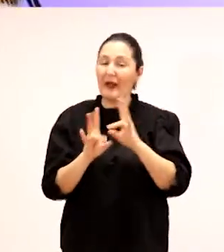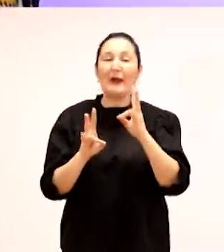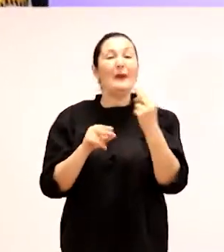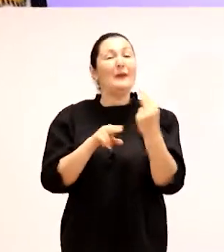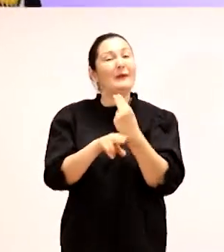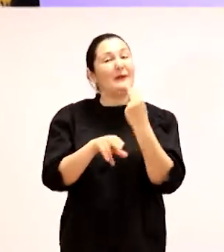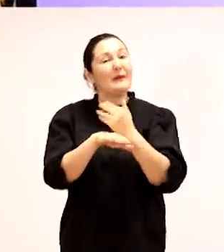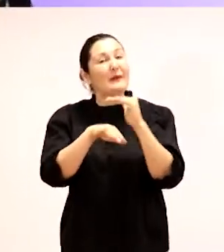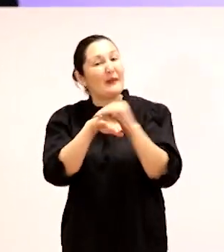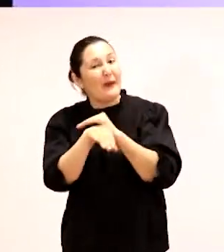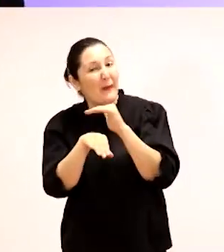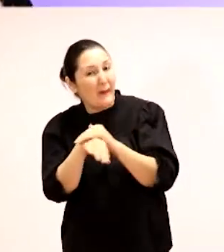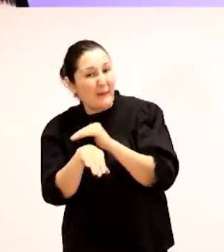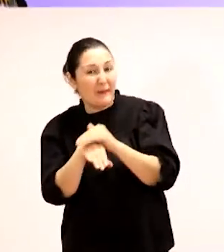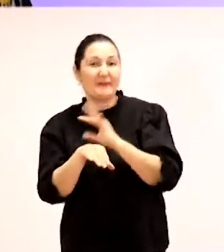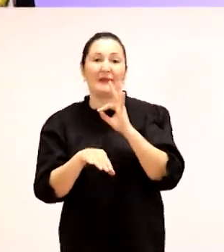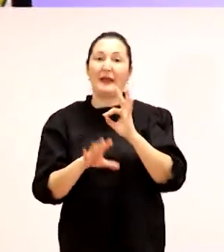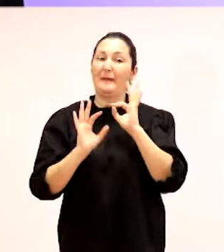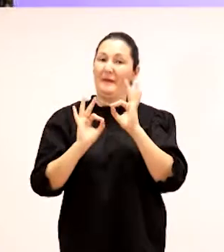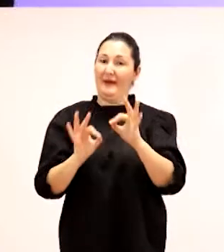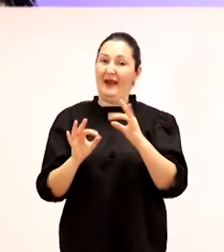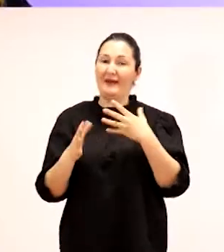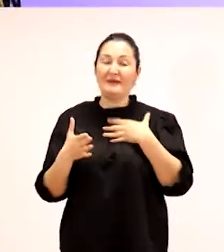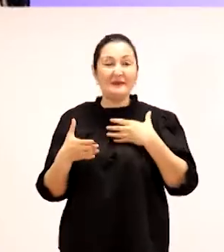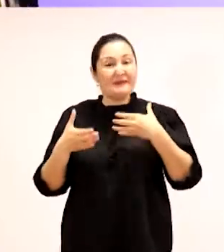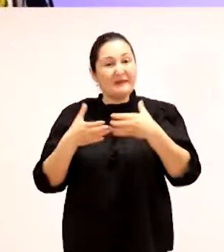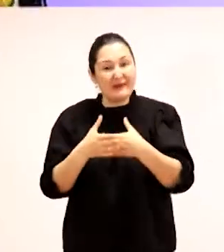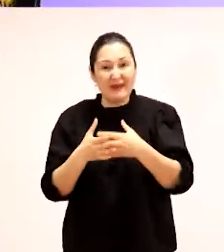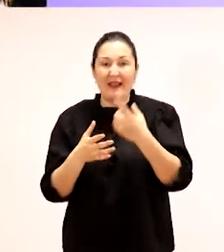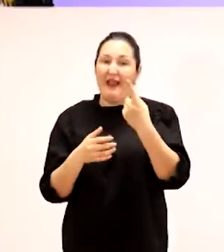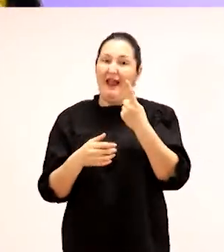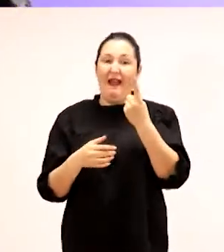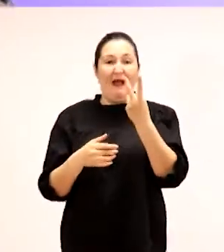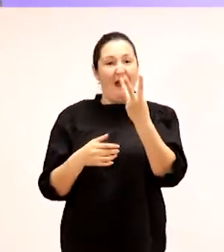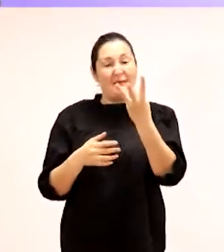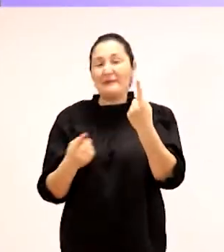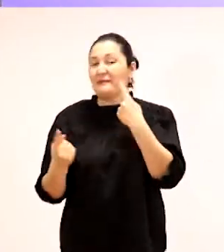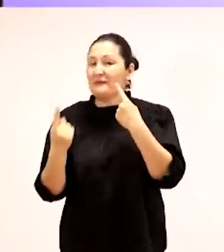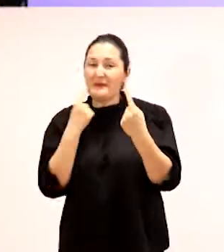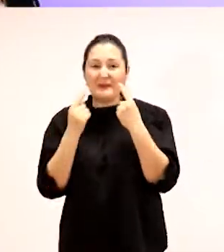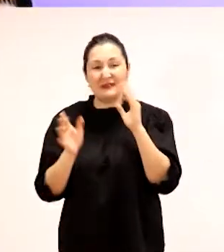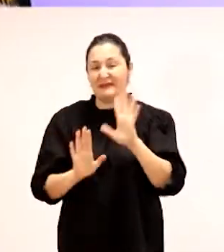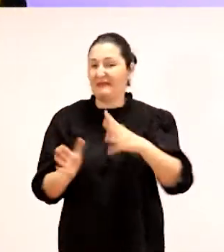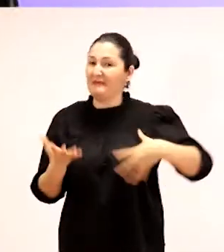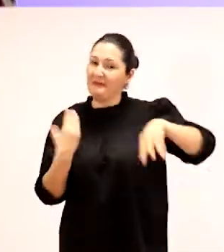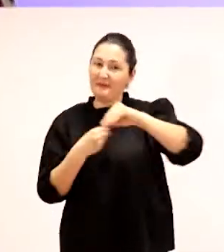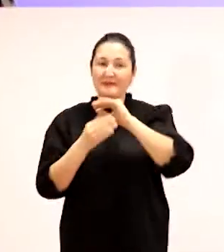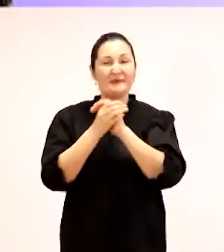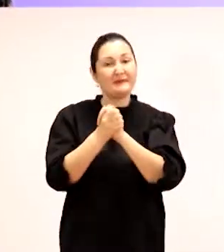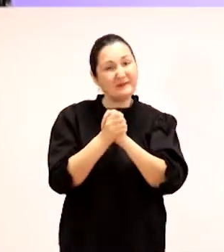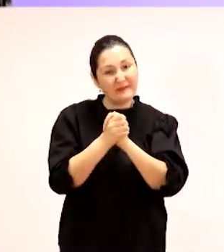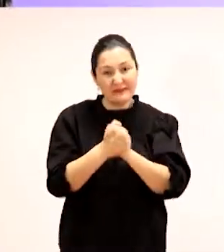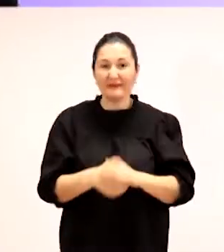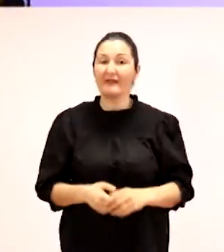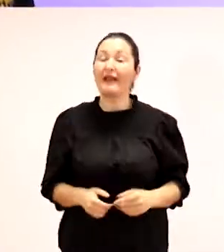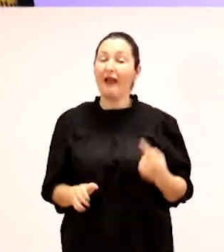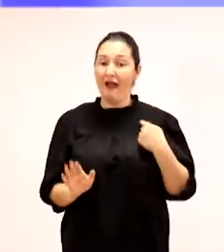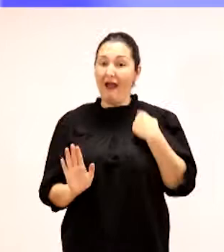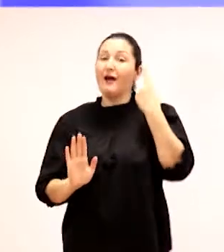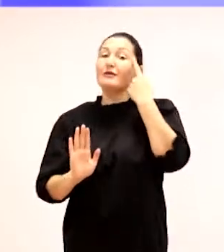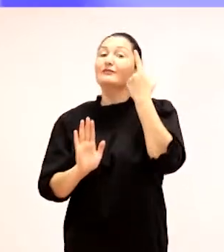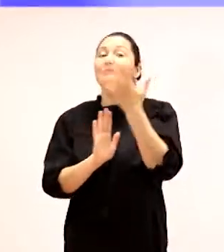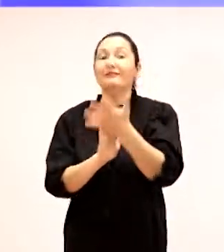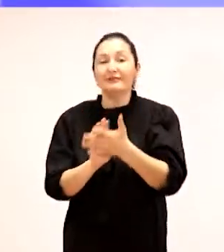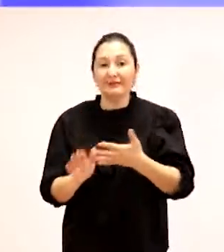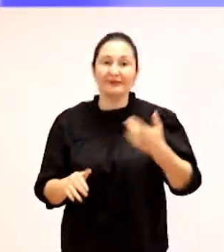доброте и отзывчивости. Никто никого не обижает. Правильно. А я понял, что